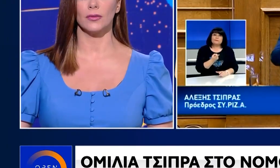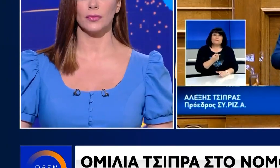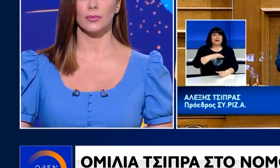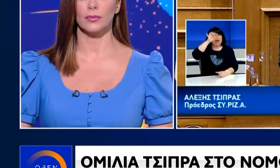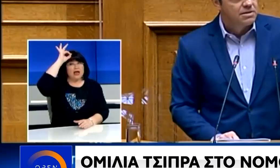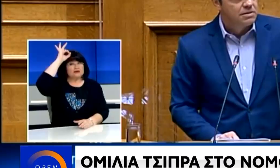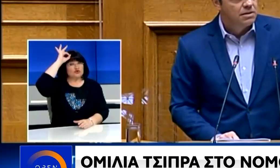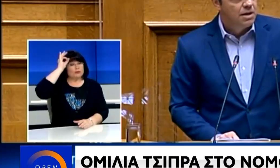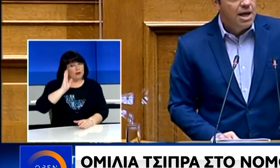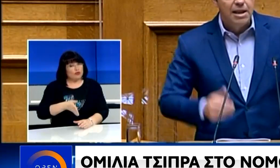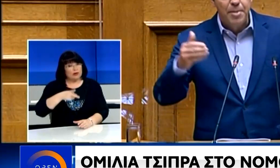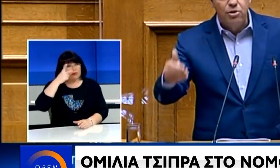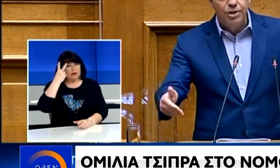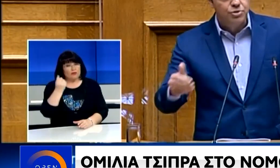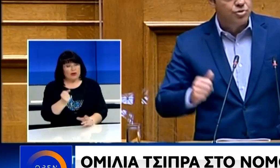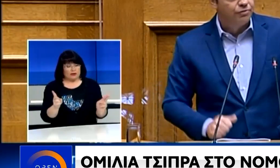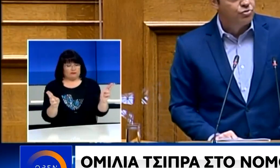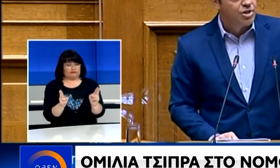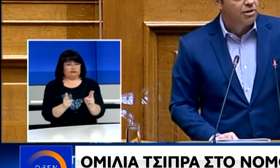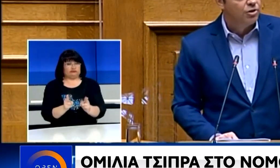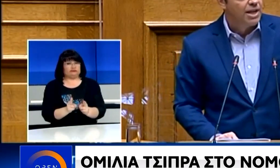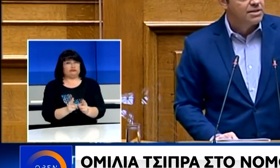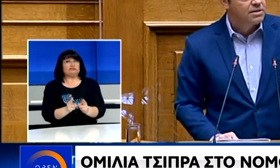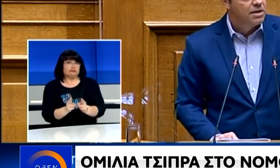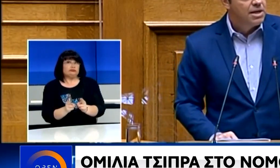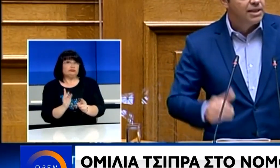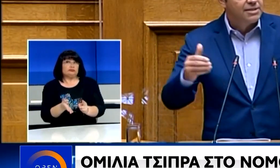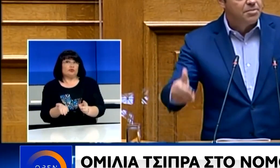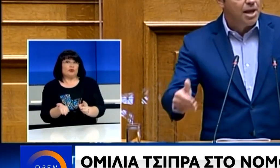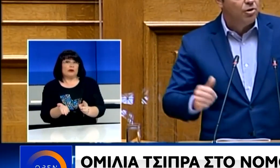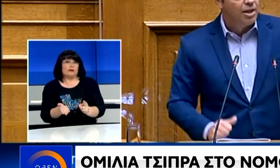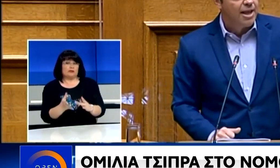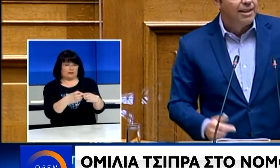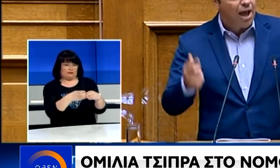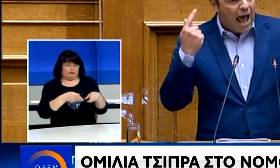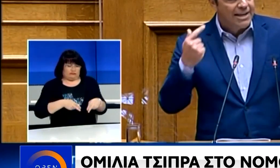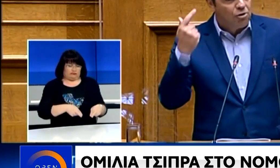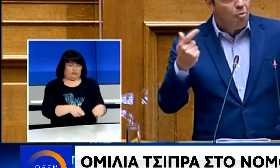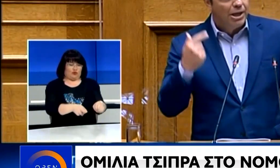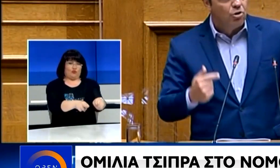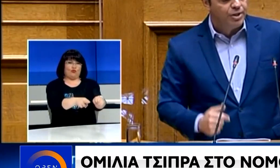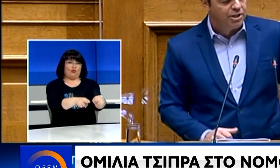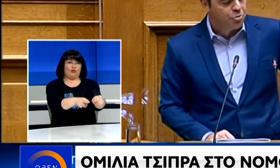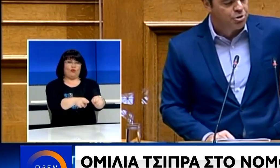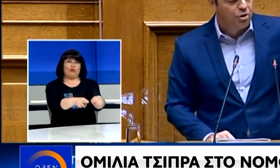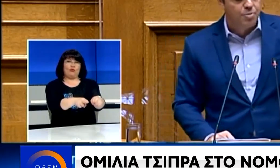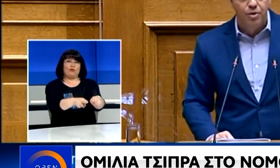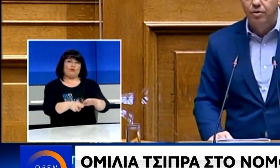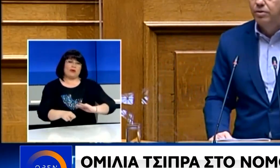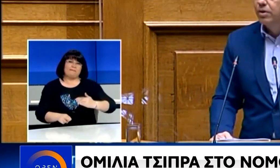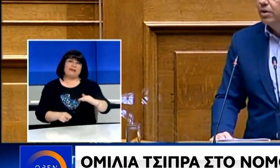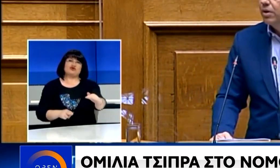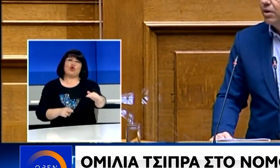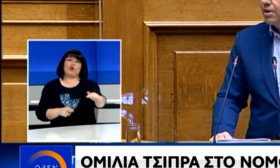λέει. Ποιες αρχές να περιορίσουν αυτούς τους διαδηλωτές, είτε σε μία λωρίδα, είτε αν είναι ακόμα λιγότεροι και στο